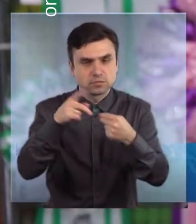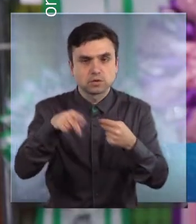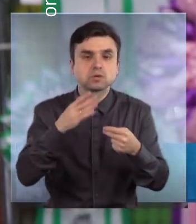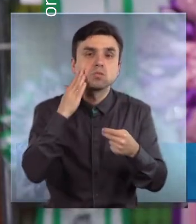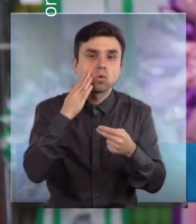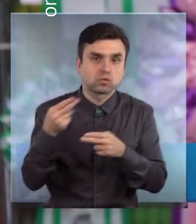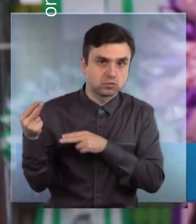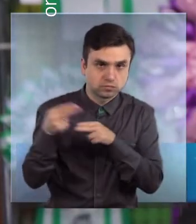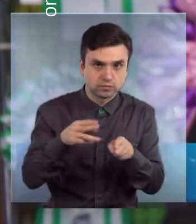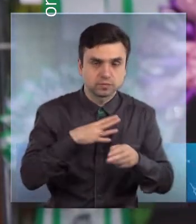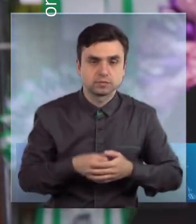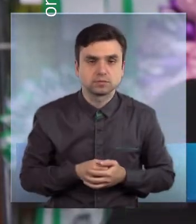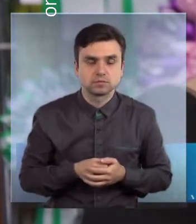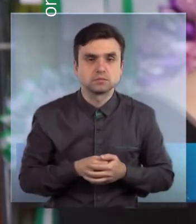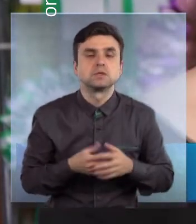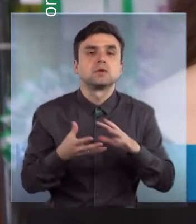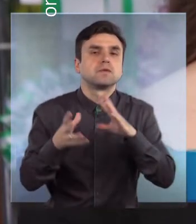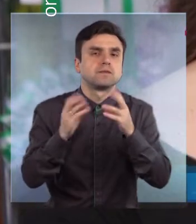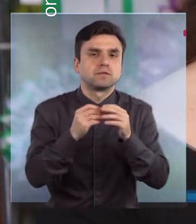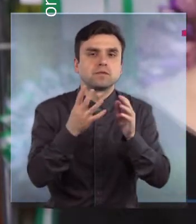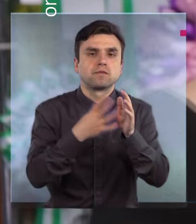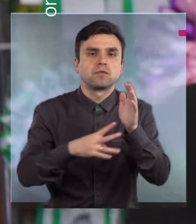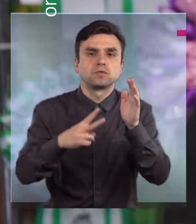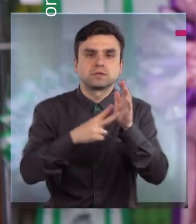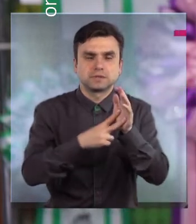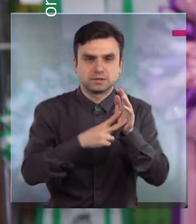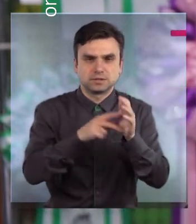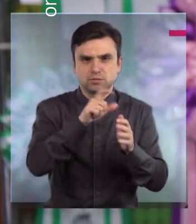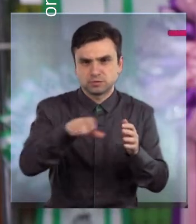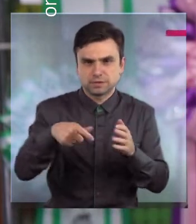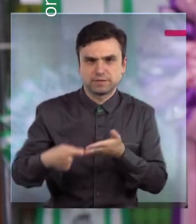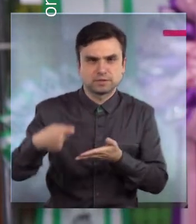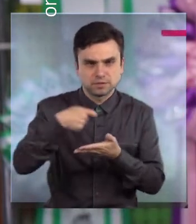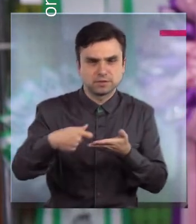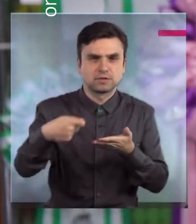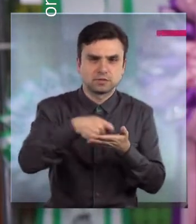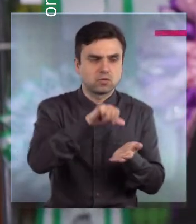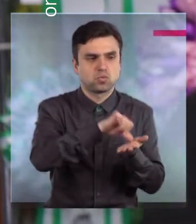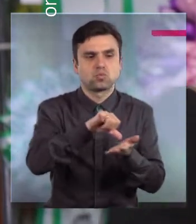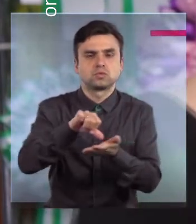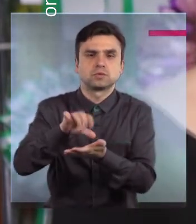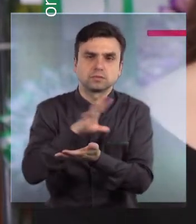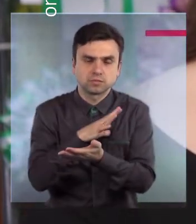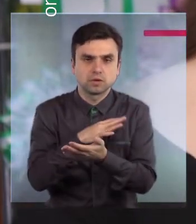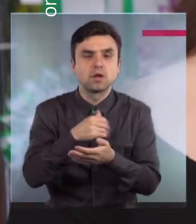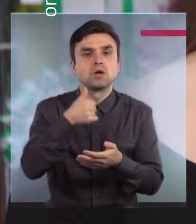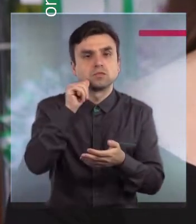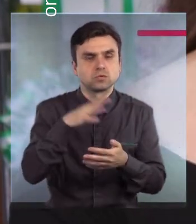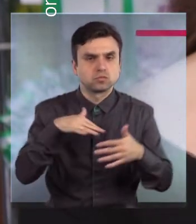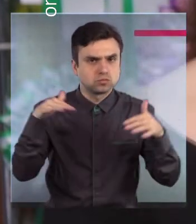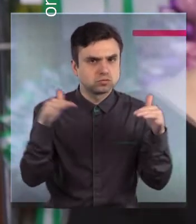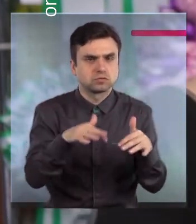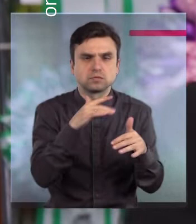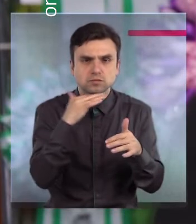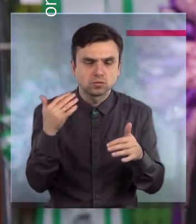України і Молдавії. Вчера у нас было больше представлено, потому что некоторые приезжали на один день, не на одну оценку оценивались.